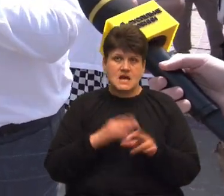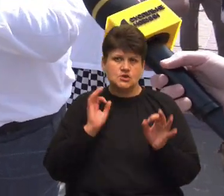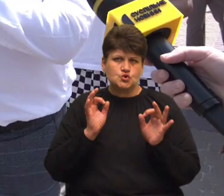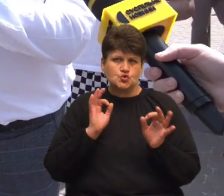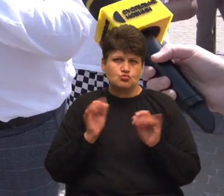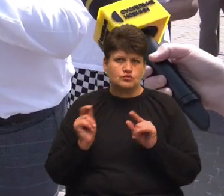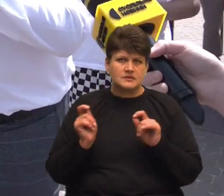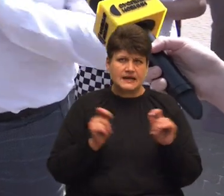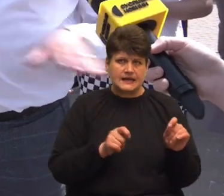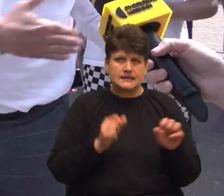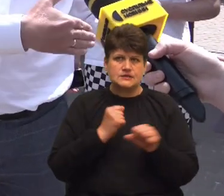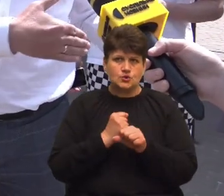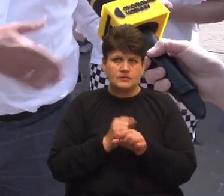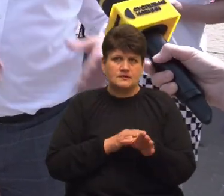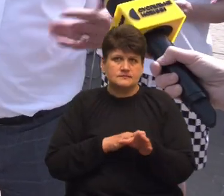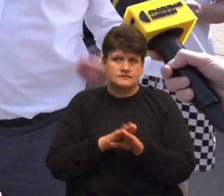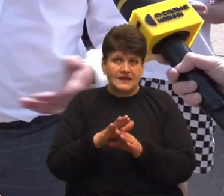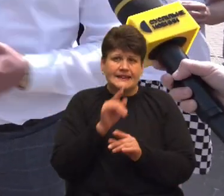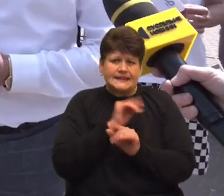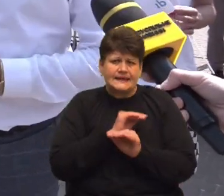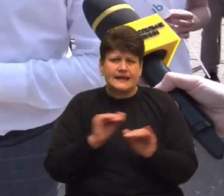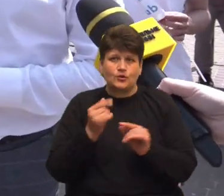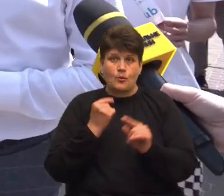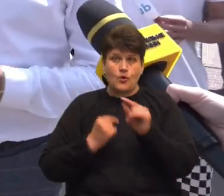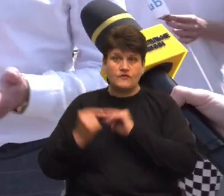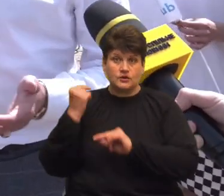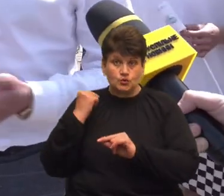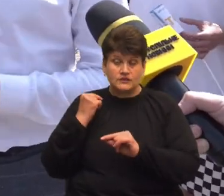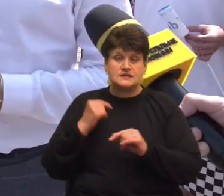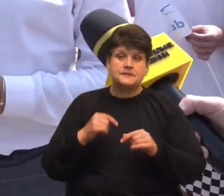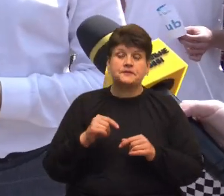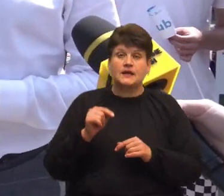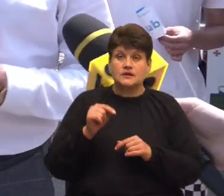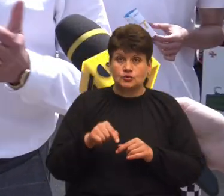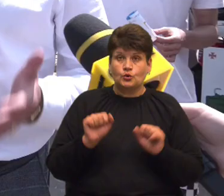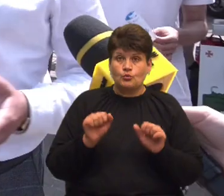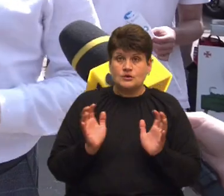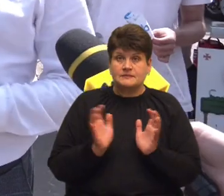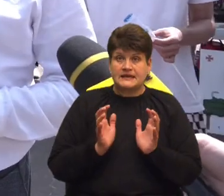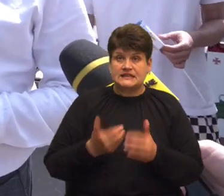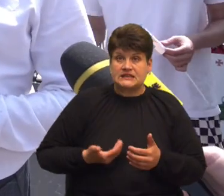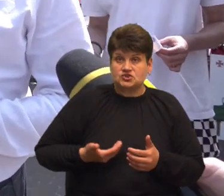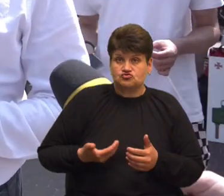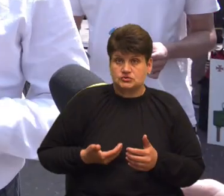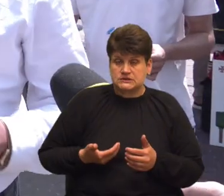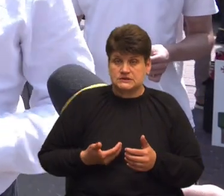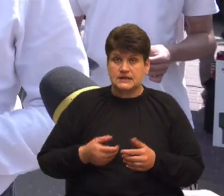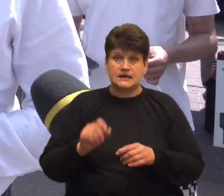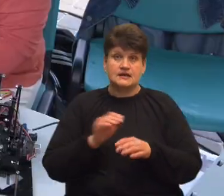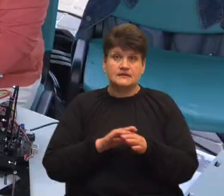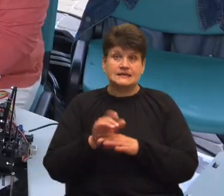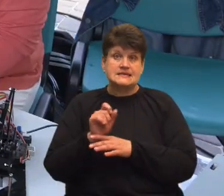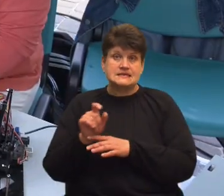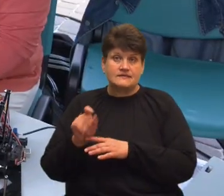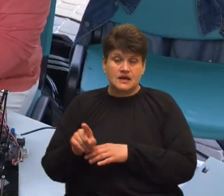зробили роботу і тихенько повернулися тим самим можна зберегти життя або виконати ті задачі які неможливо